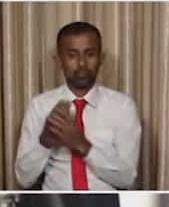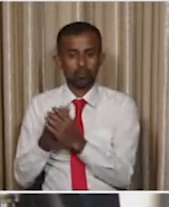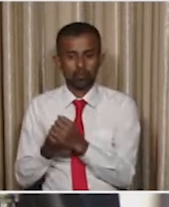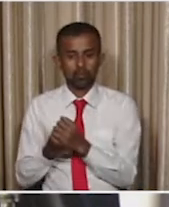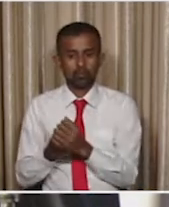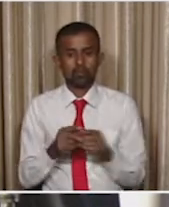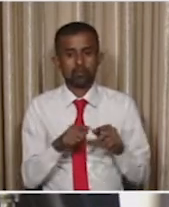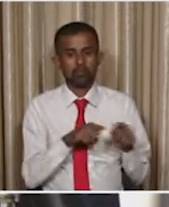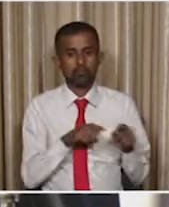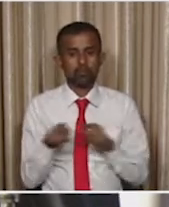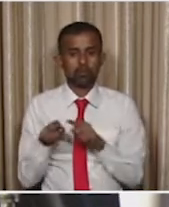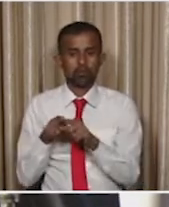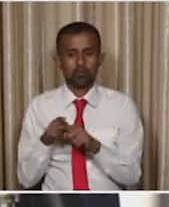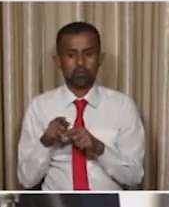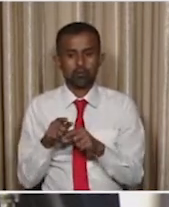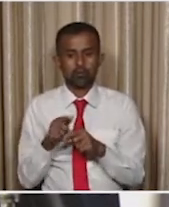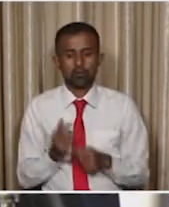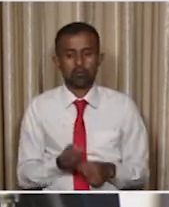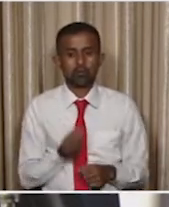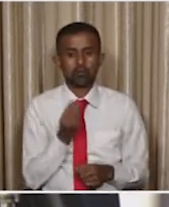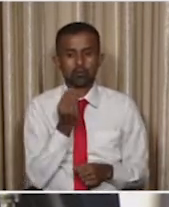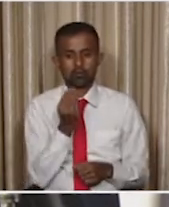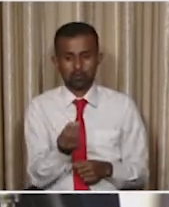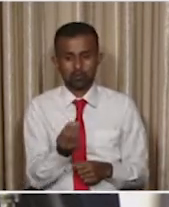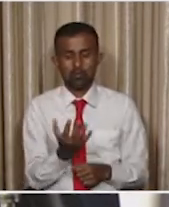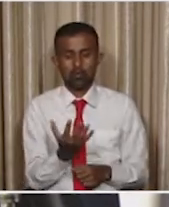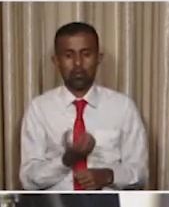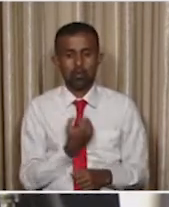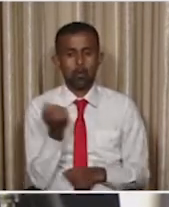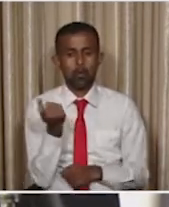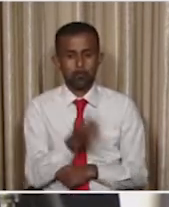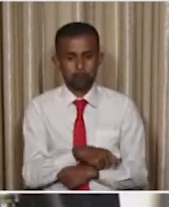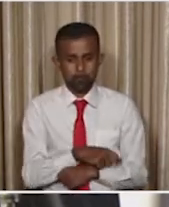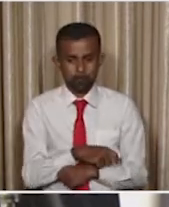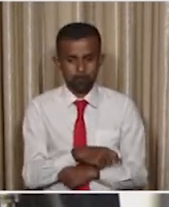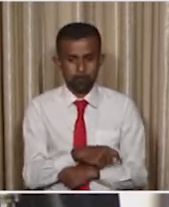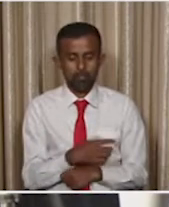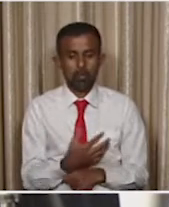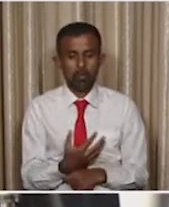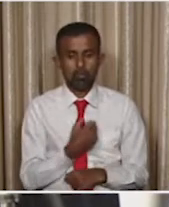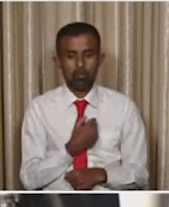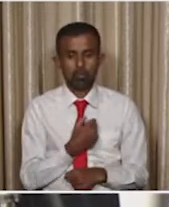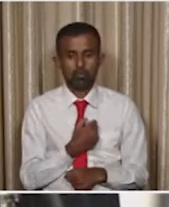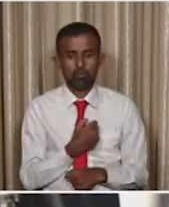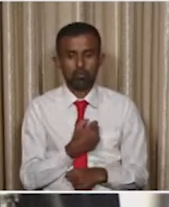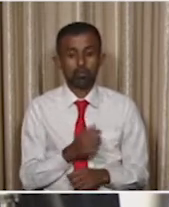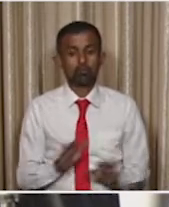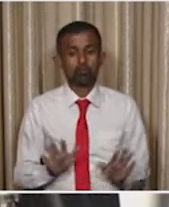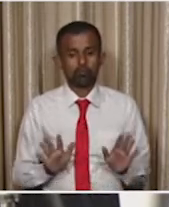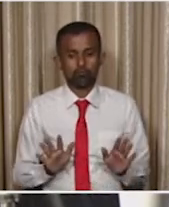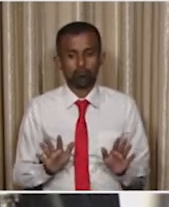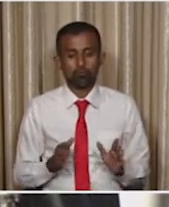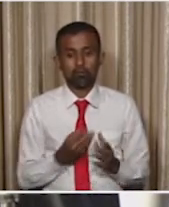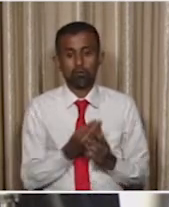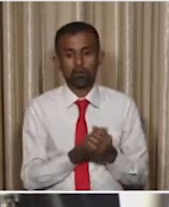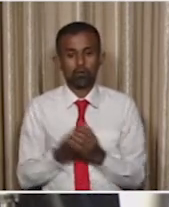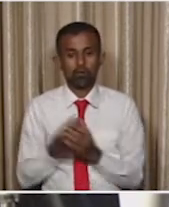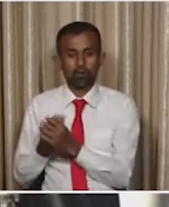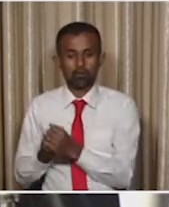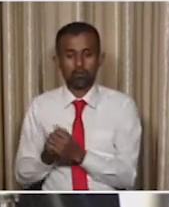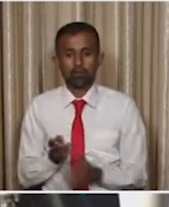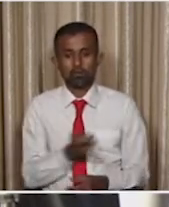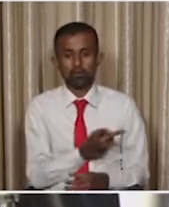ஒரு சமஸ்டி அரசியலமைப்பை நீங்கள் கொண்டு வருவீர்கள் அதன் மூலமாக மட்டும்தான் இந்த நாட்டிலே இனங்களுக்கு இடையில் சமத்துவத்தையும் இந்த வீழ்ந்திருக்கிற